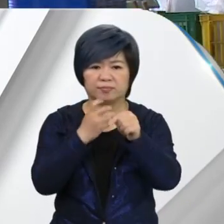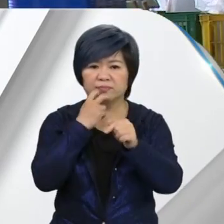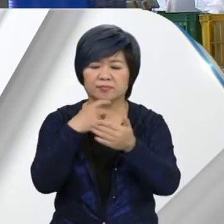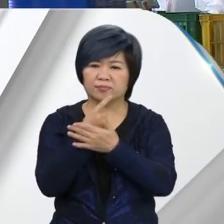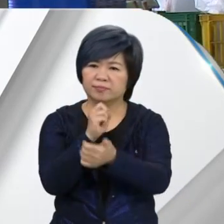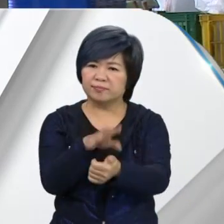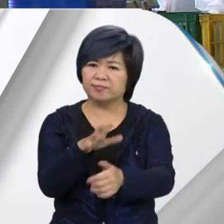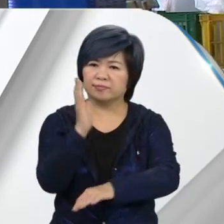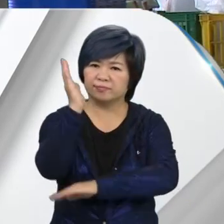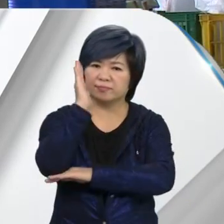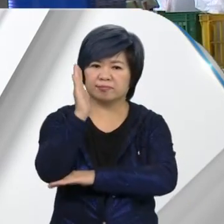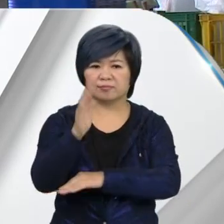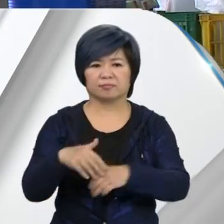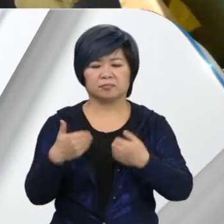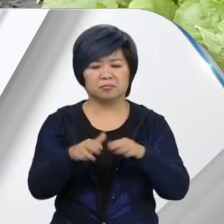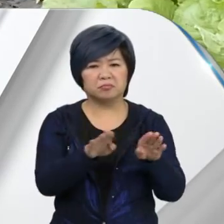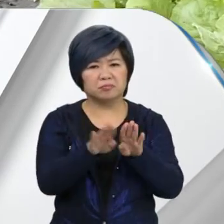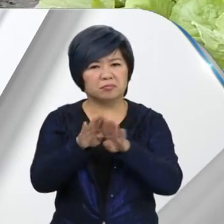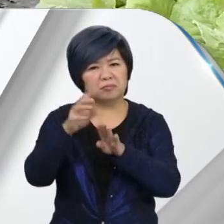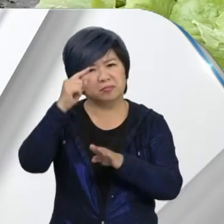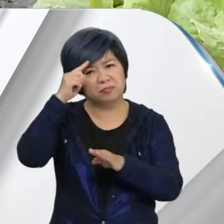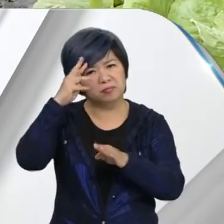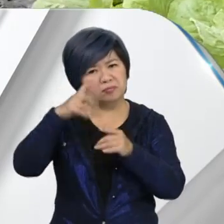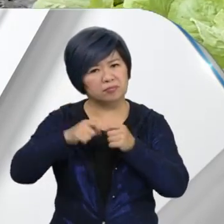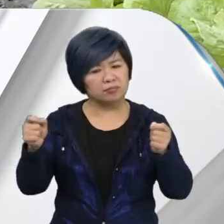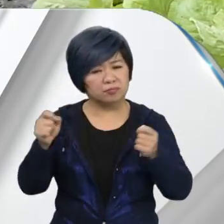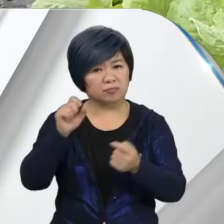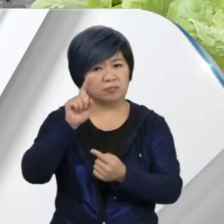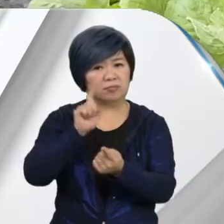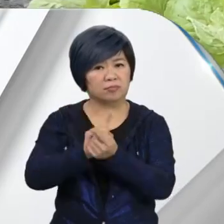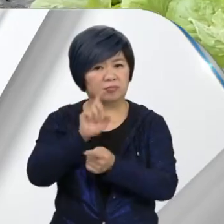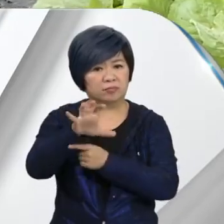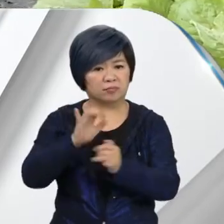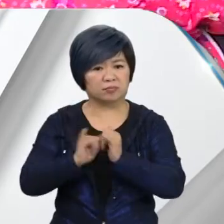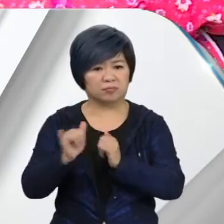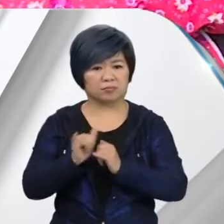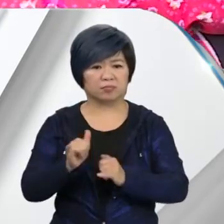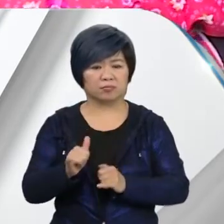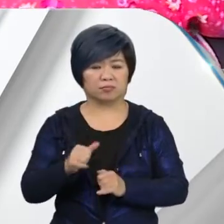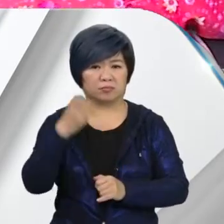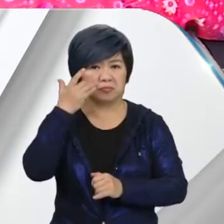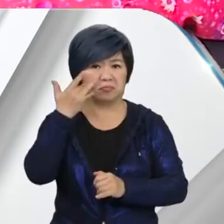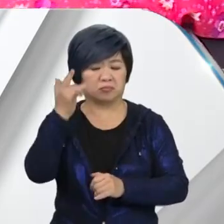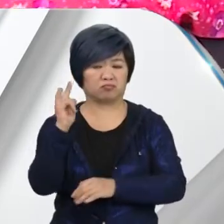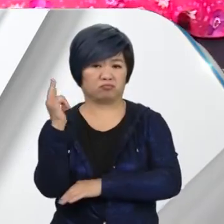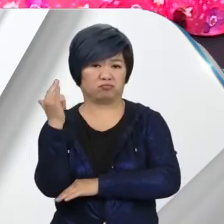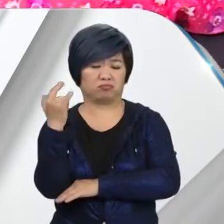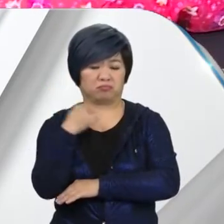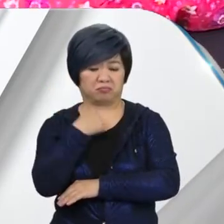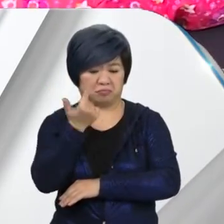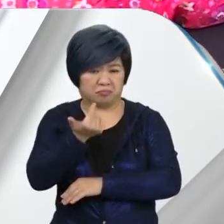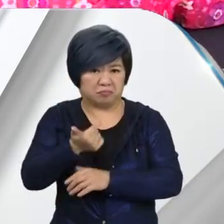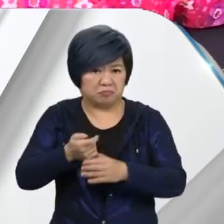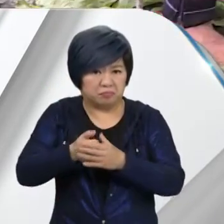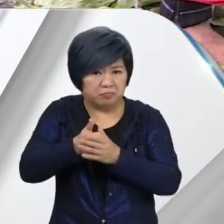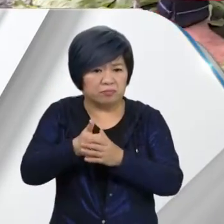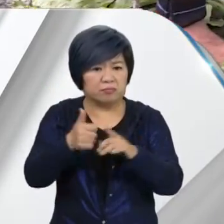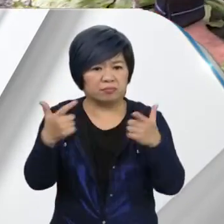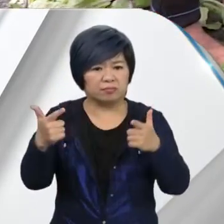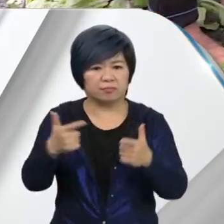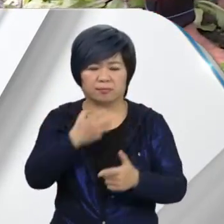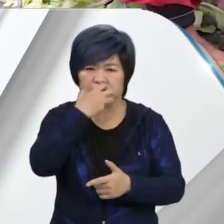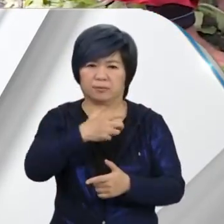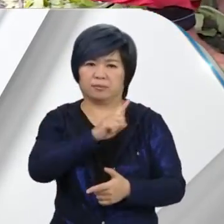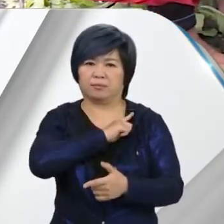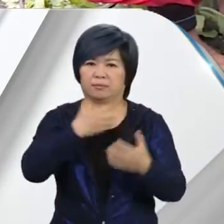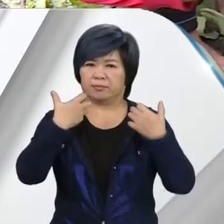地方政府唔好了按动业，不过对农民来讲，抢菜果子生长无定义，今次出货的损失自家爱